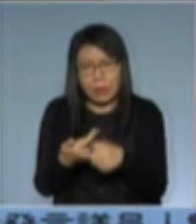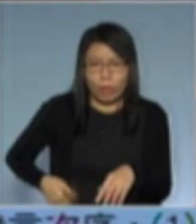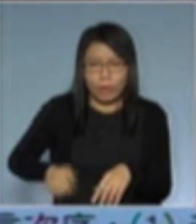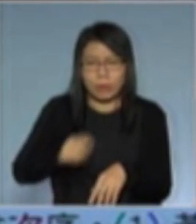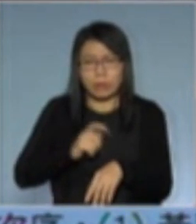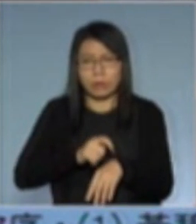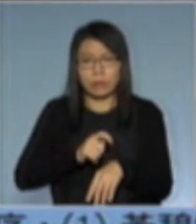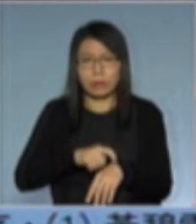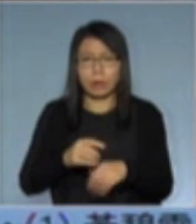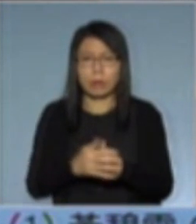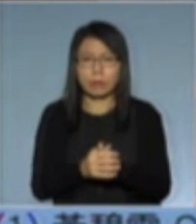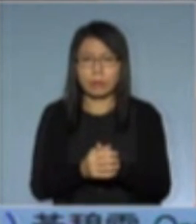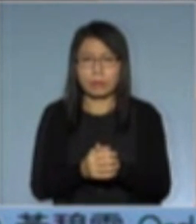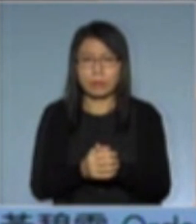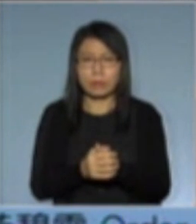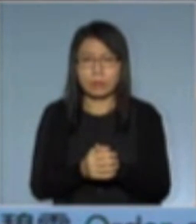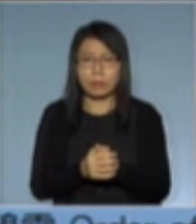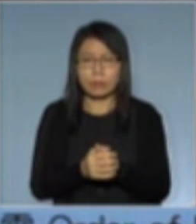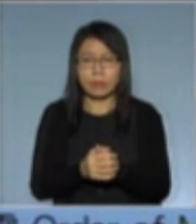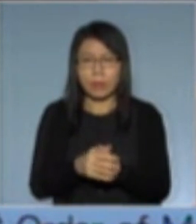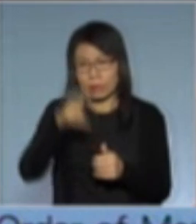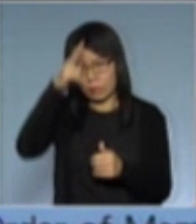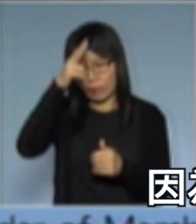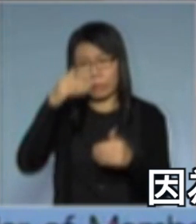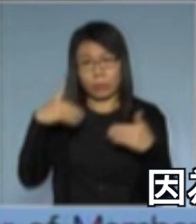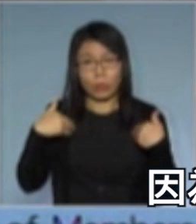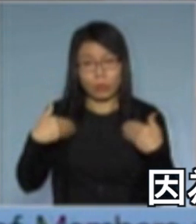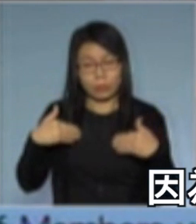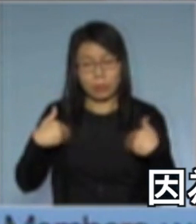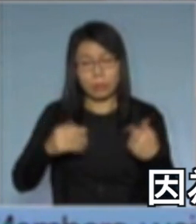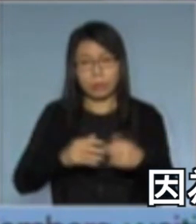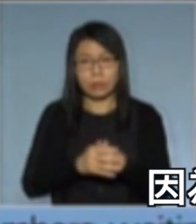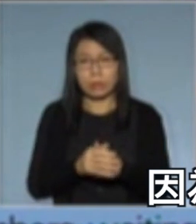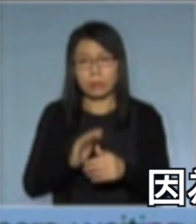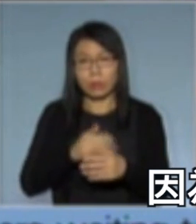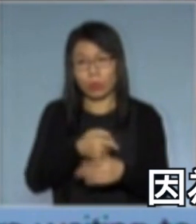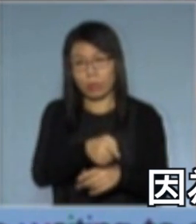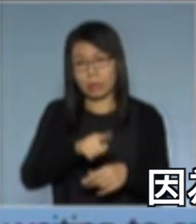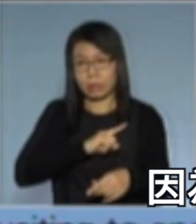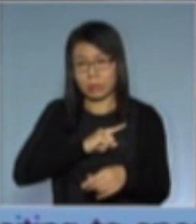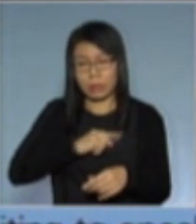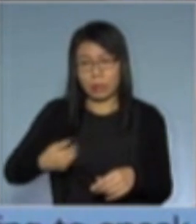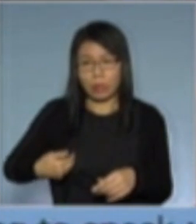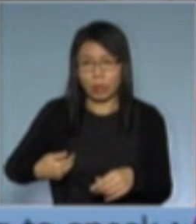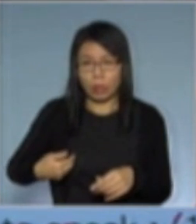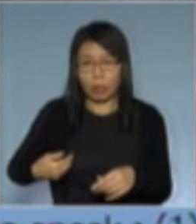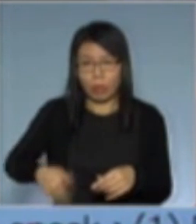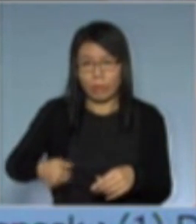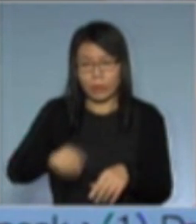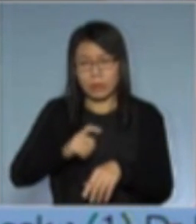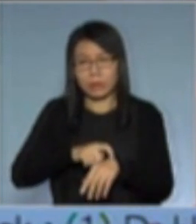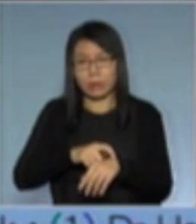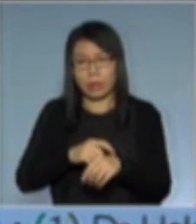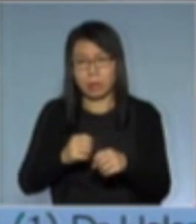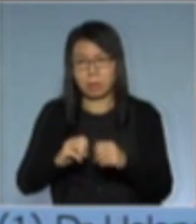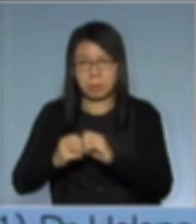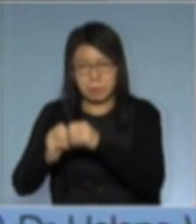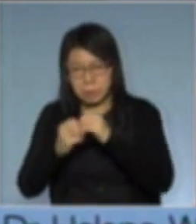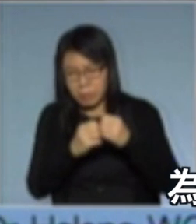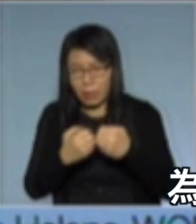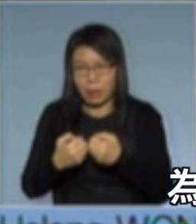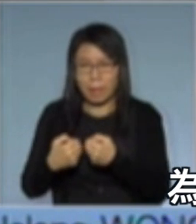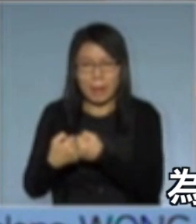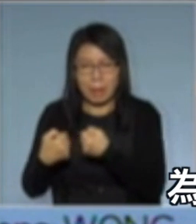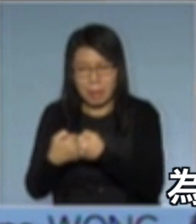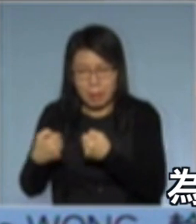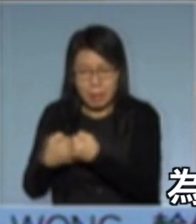呀？而政府係其實好開心㗎喎，因為你嘥曬啲時間喺度互相殘殺，為咗拉布互相攻防，